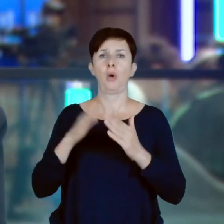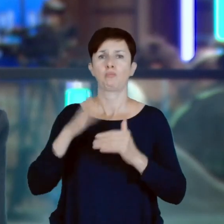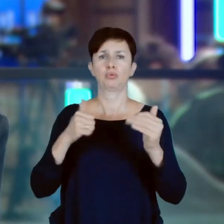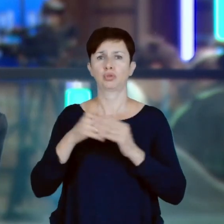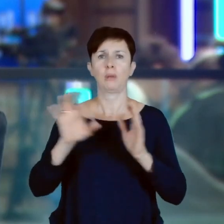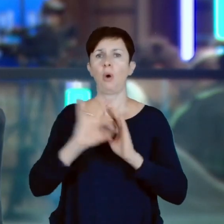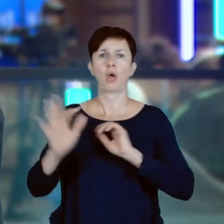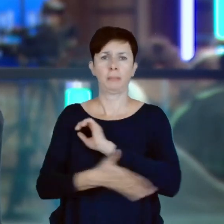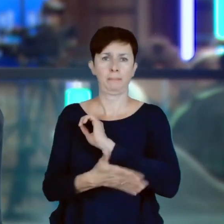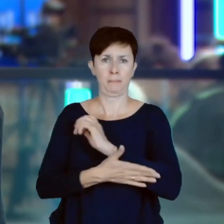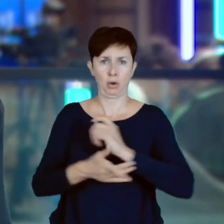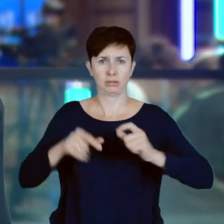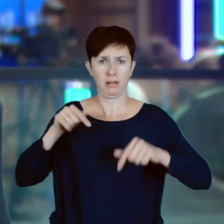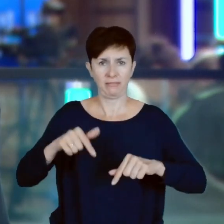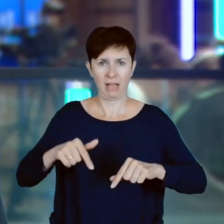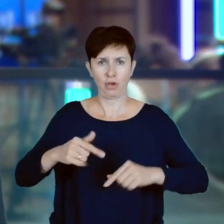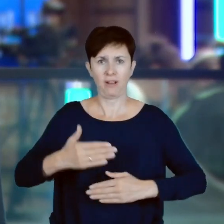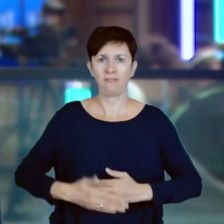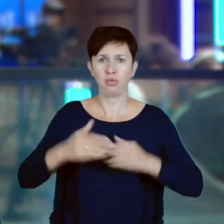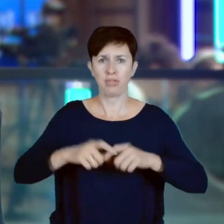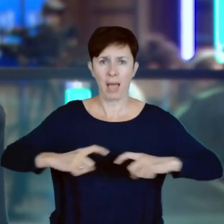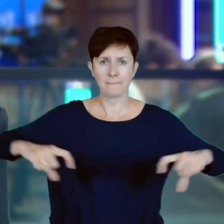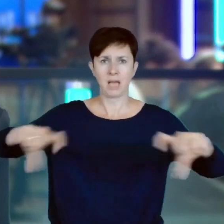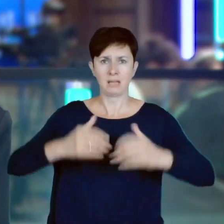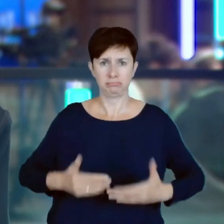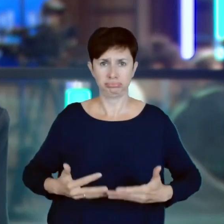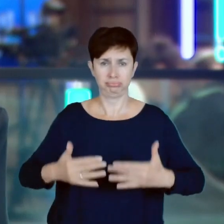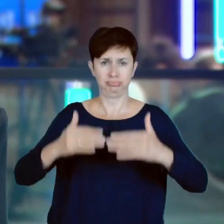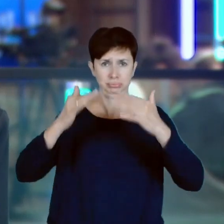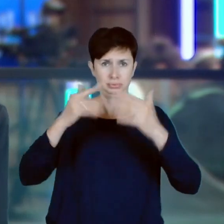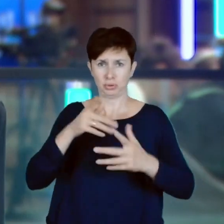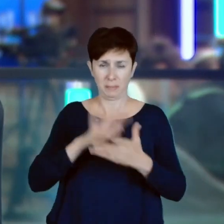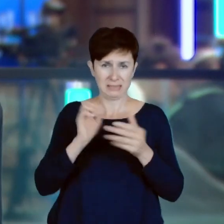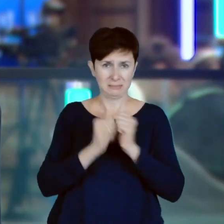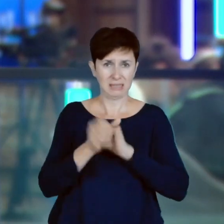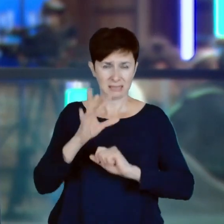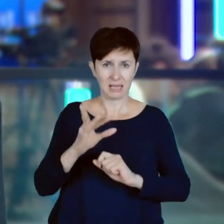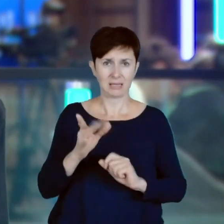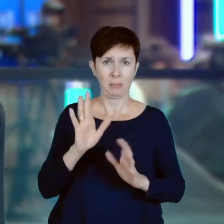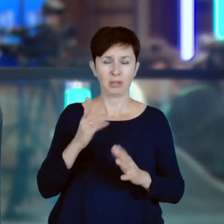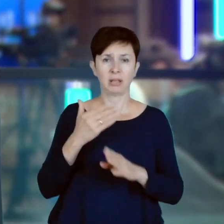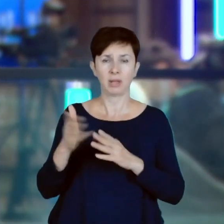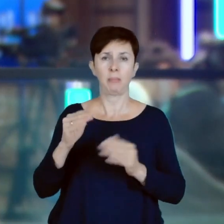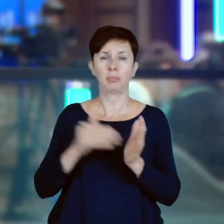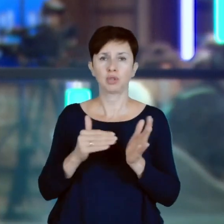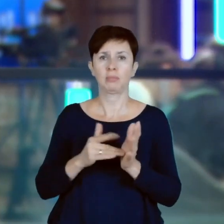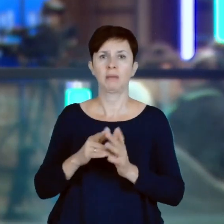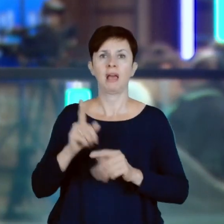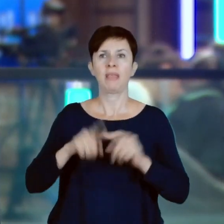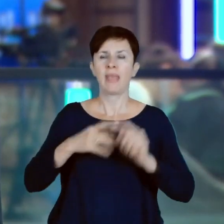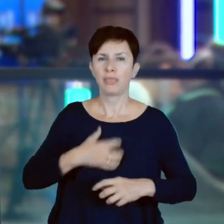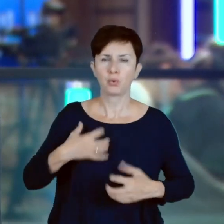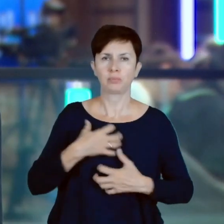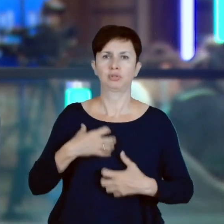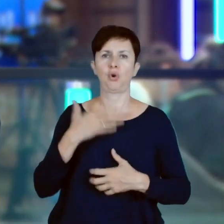prostu zwróćmy uwagę na to, co potrzebujemy, to się nie zmieni, dalej będziemy potrzebować natury, dalej będziemy potrzebować snu, dalej będziemy potrzebować innych